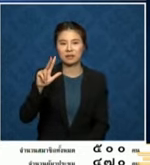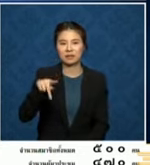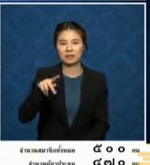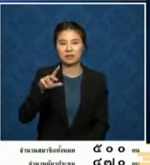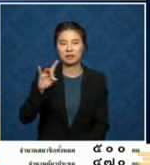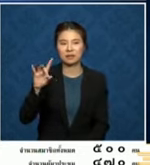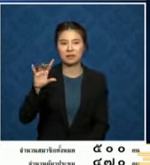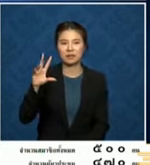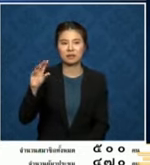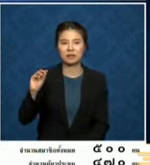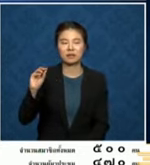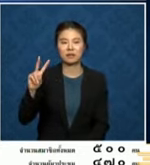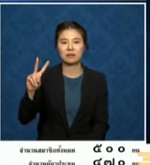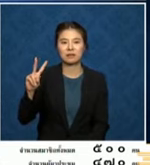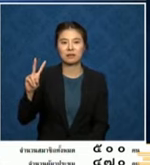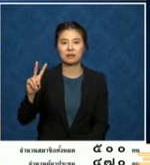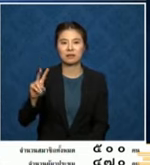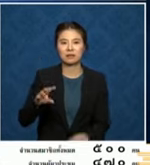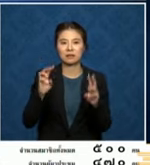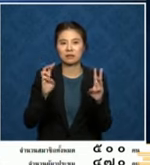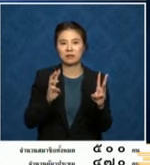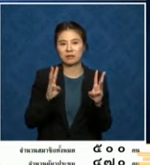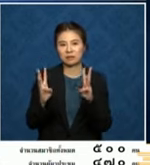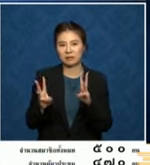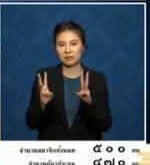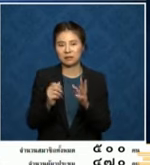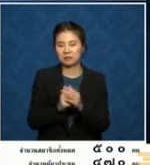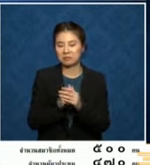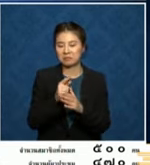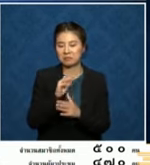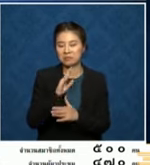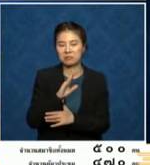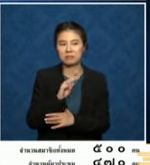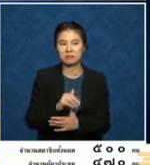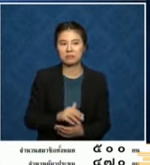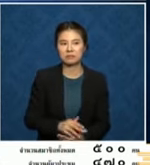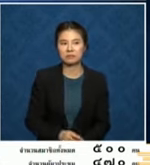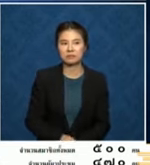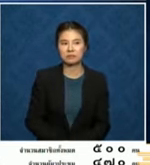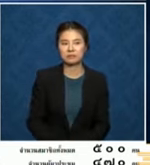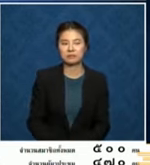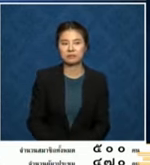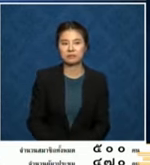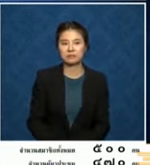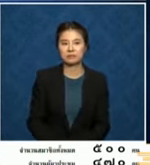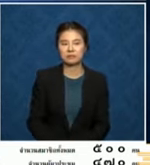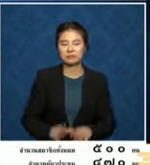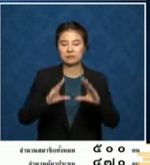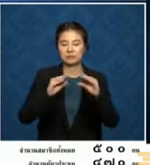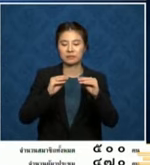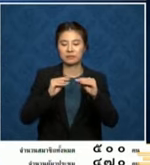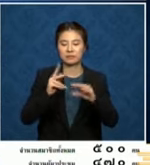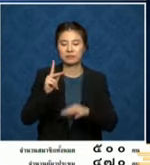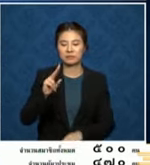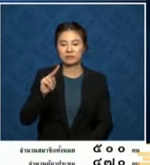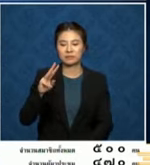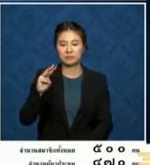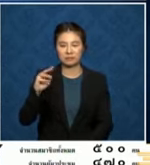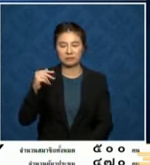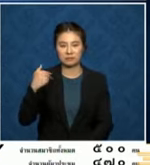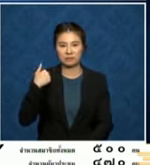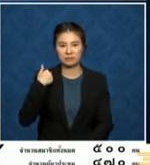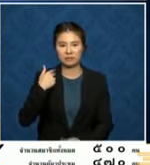498,352 บาทวิธีเฉพาะเจาะจงก็ประชุมครม.วันอาทิตย์เสร็จก็เดินท